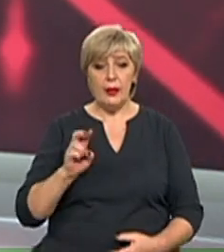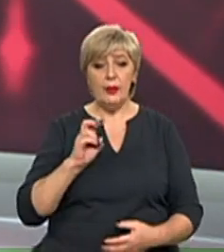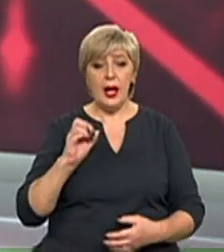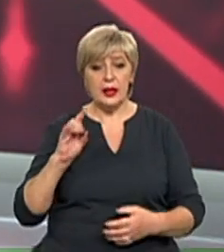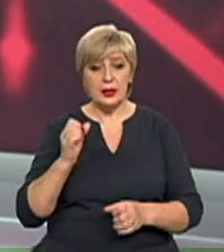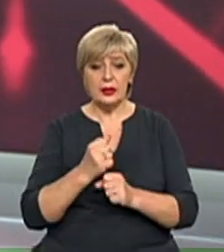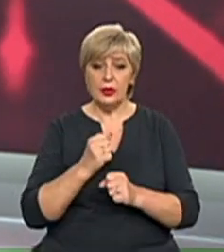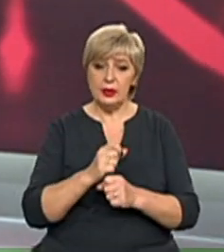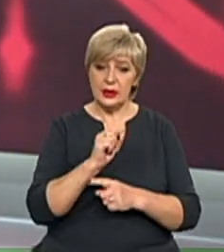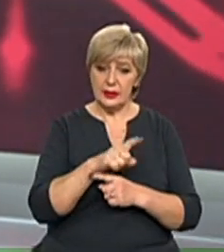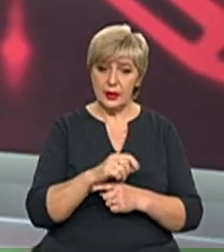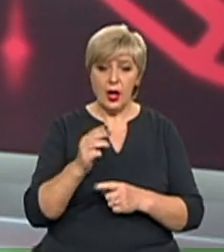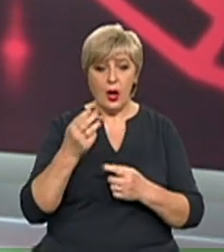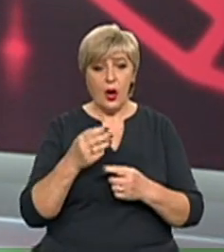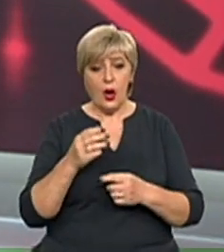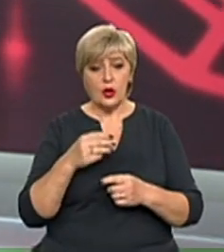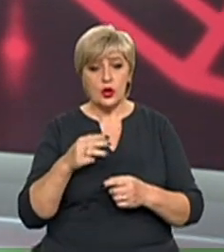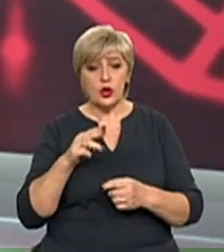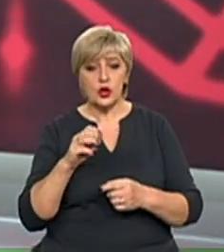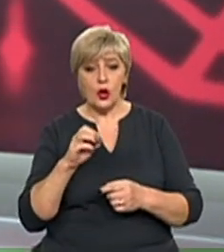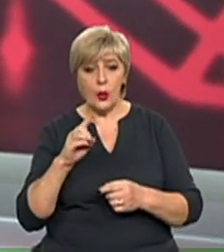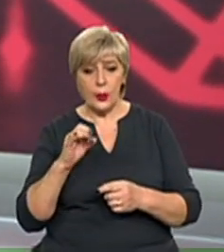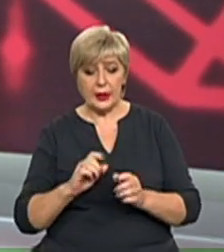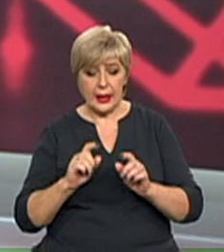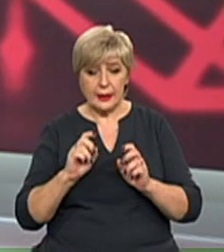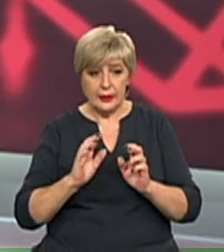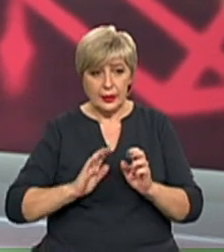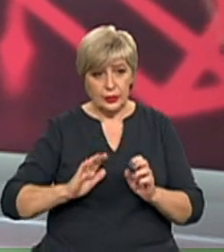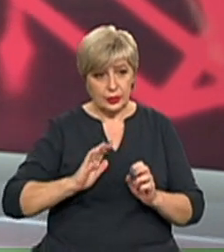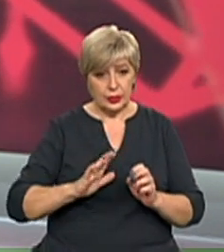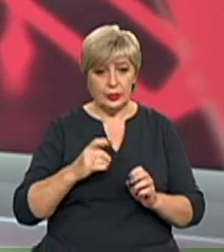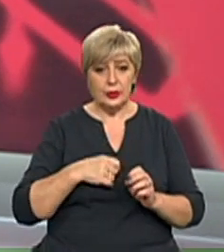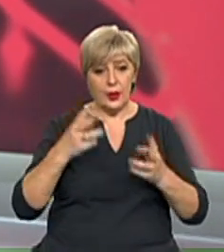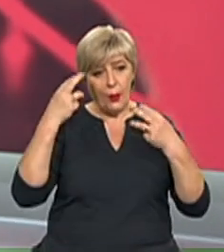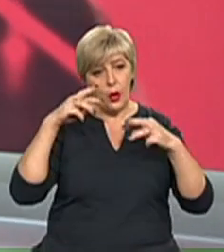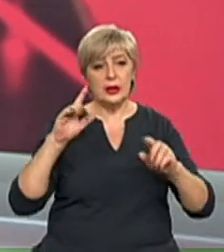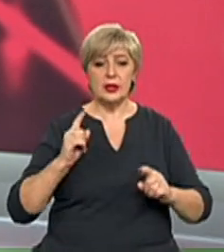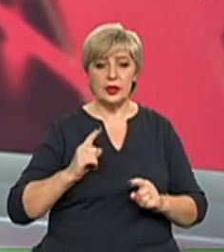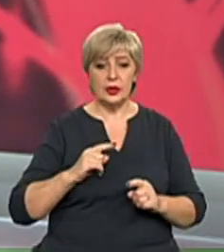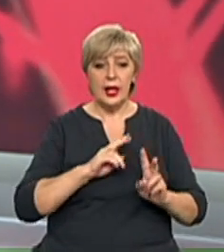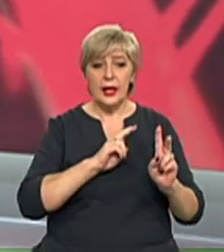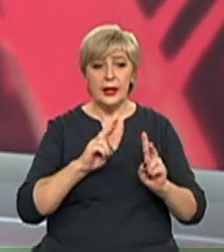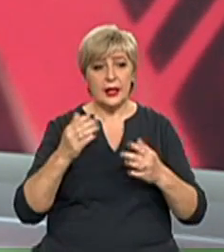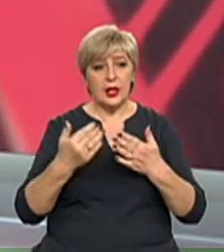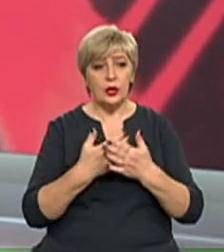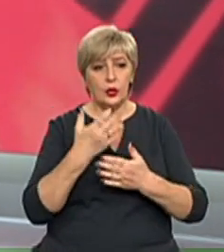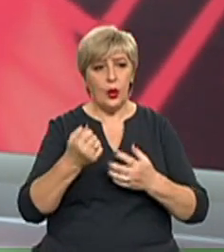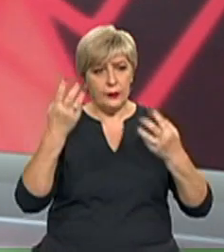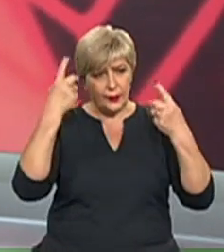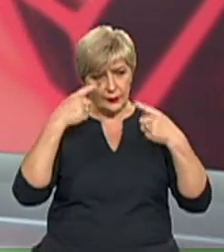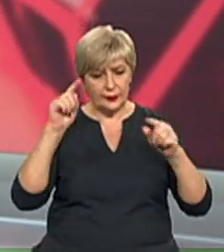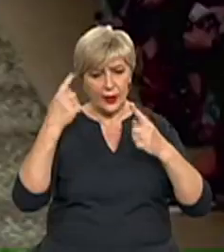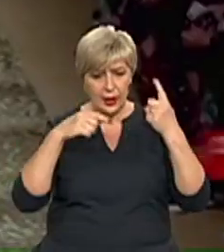Байери роблять замовлення, шопери на низькому старті, а модниці – в очікуванні. Які вони – нові тренди весни та літа? Про